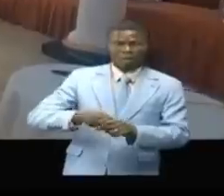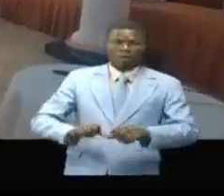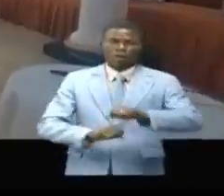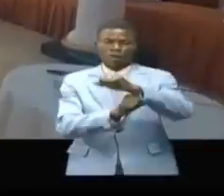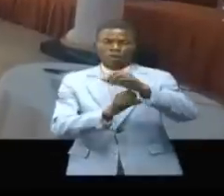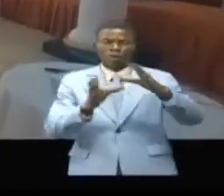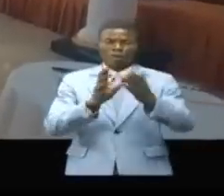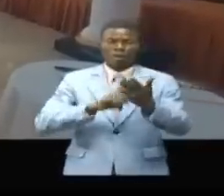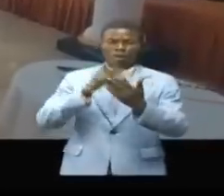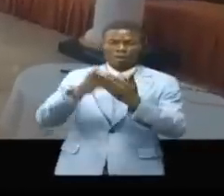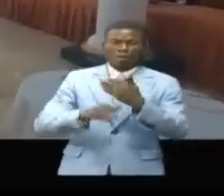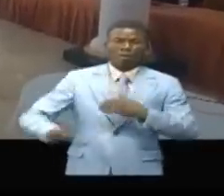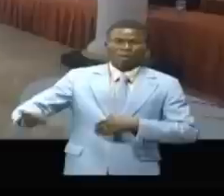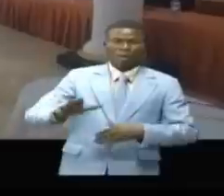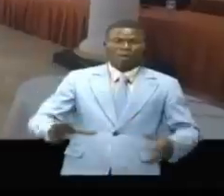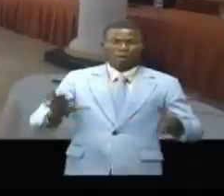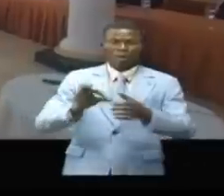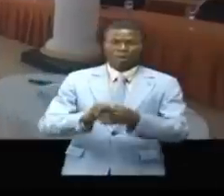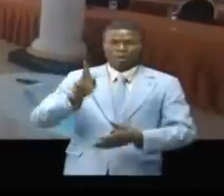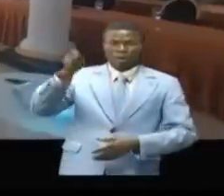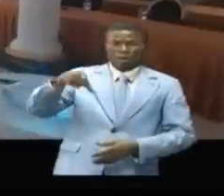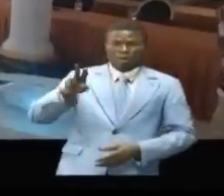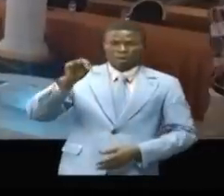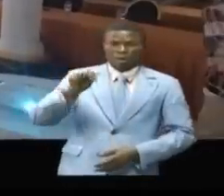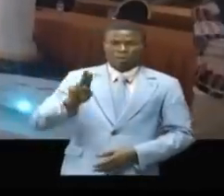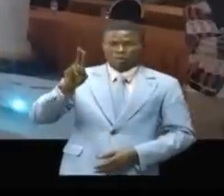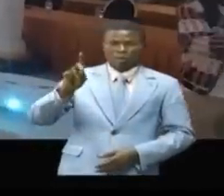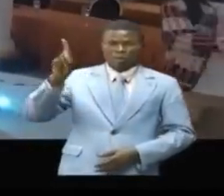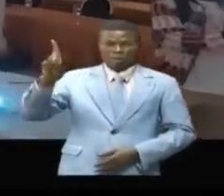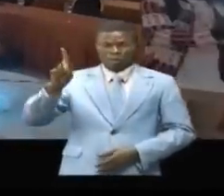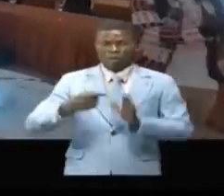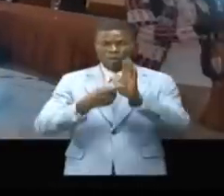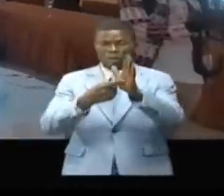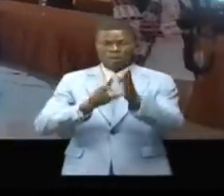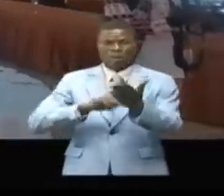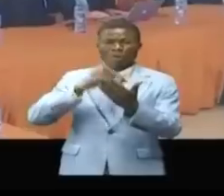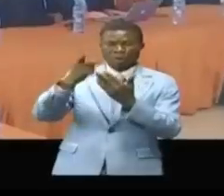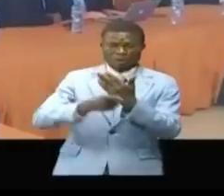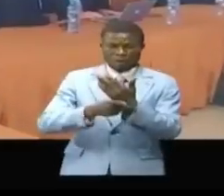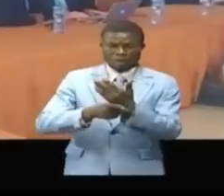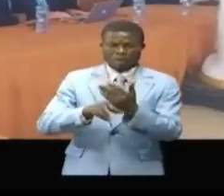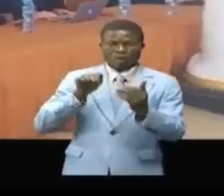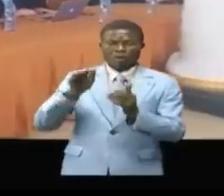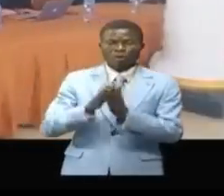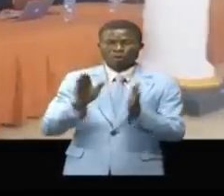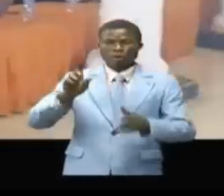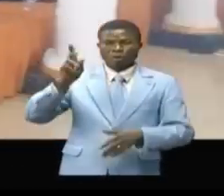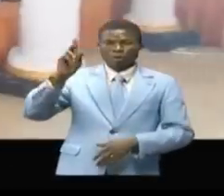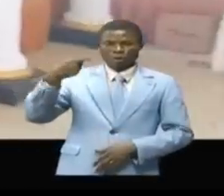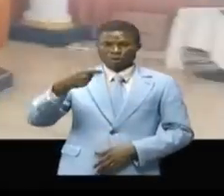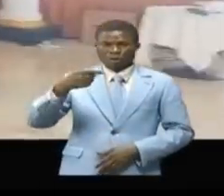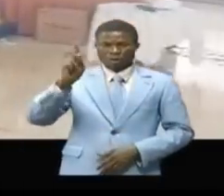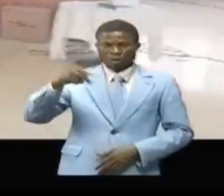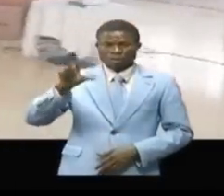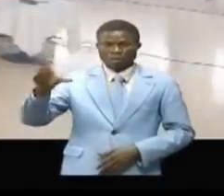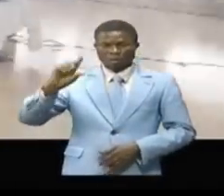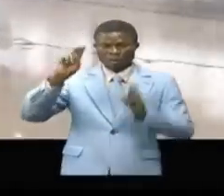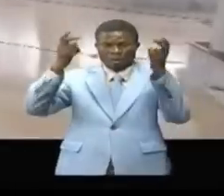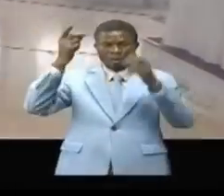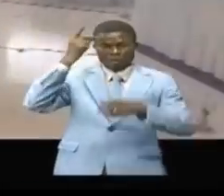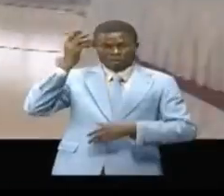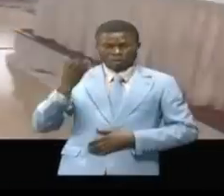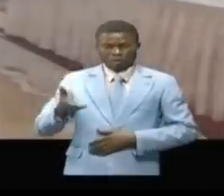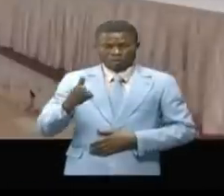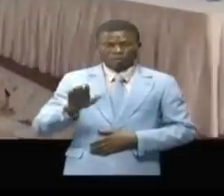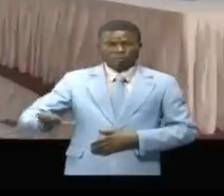pour le développement PNUD, ont présenté la feuille de route pour la mise en œuvre du plan directeur GPL de la ville-province de Kinshasa.